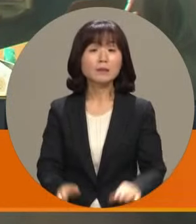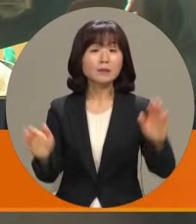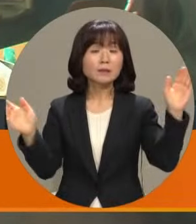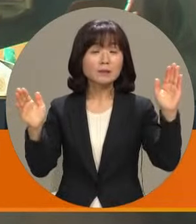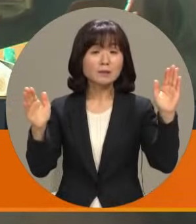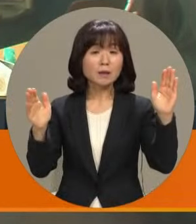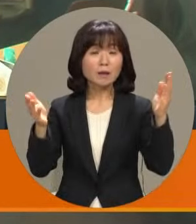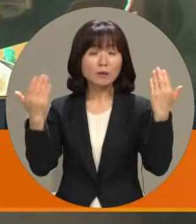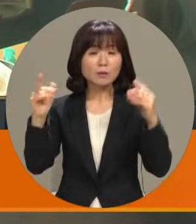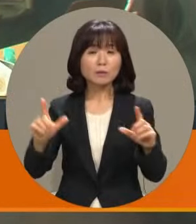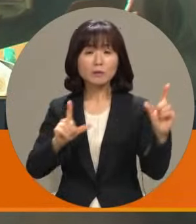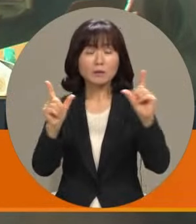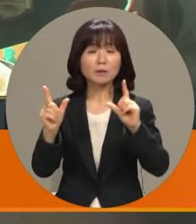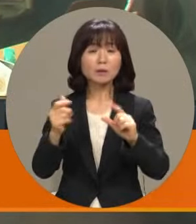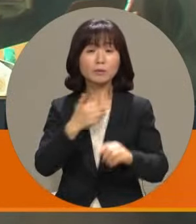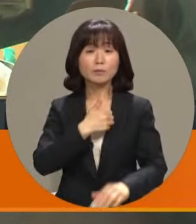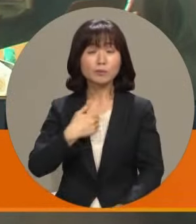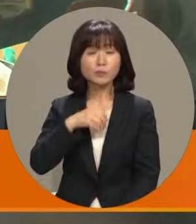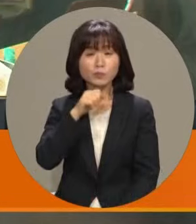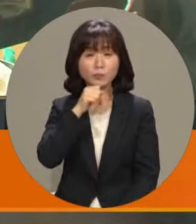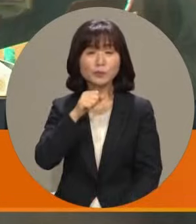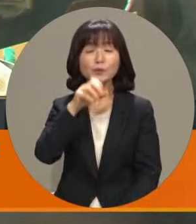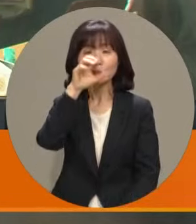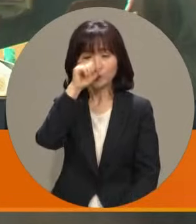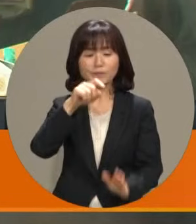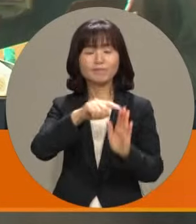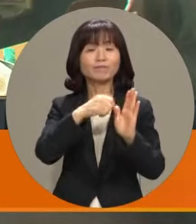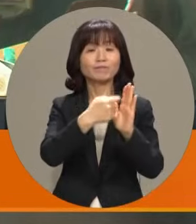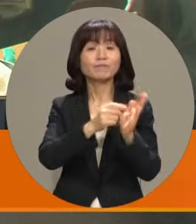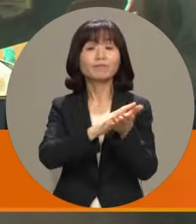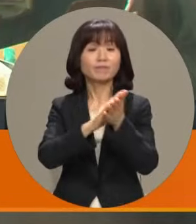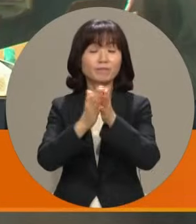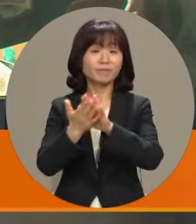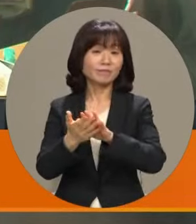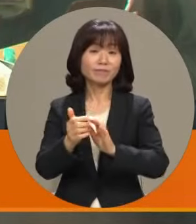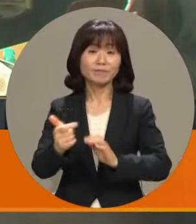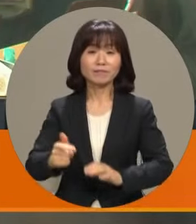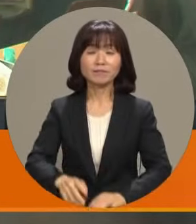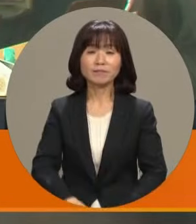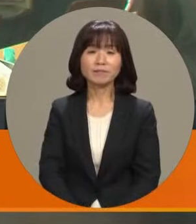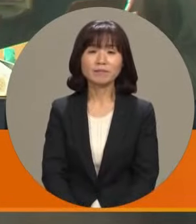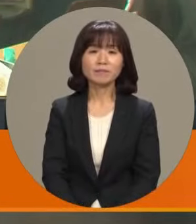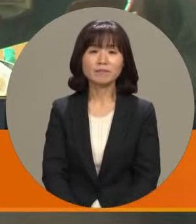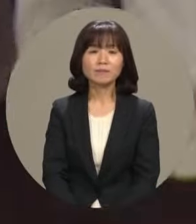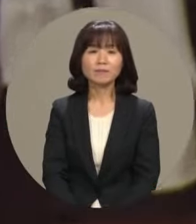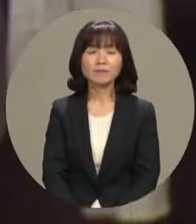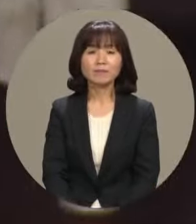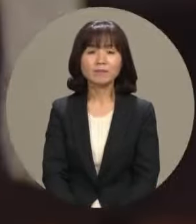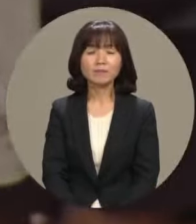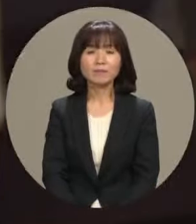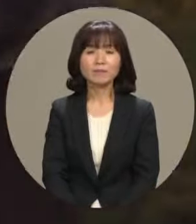학생들을 학교 생활 만족도에는 긍정적인 변화가 많았습니다 금창호 기자입니다